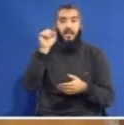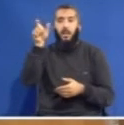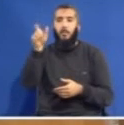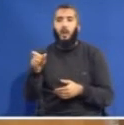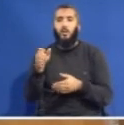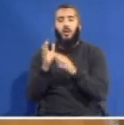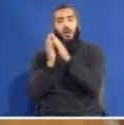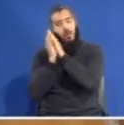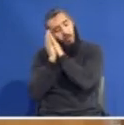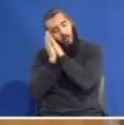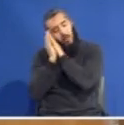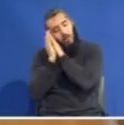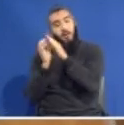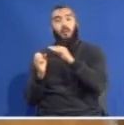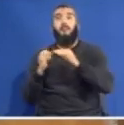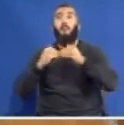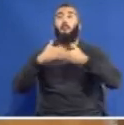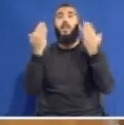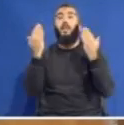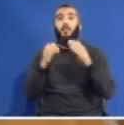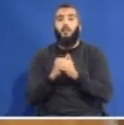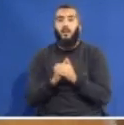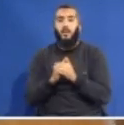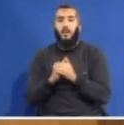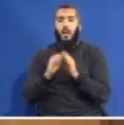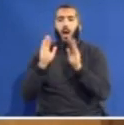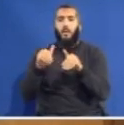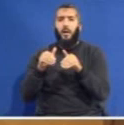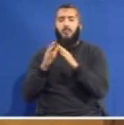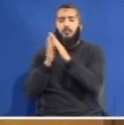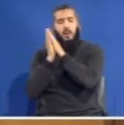الشروق، في بداية الشروق لا نصلي ما ليس فرضا،